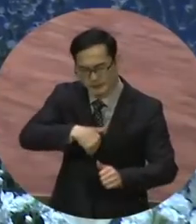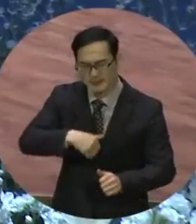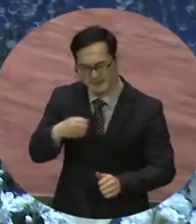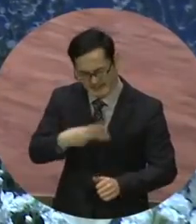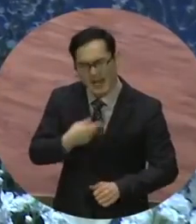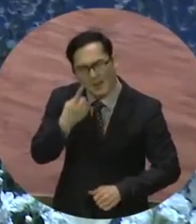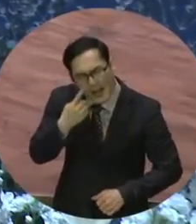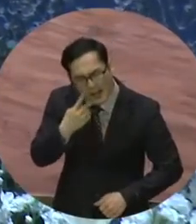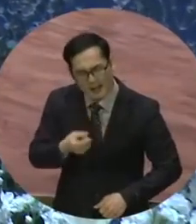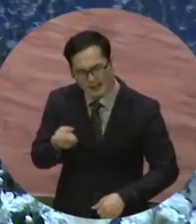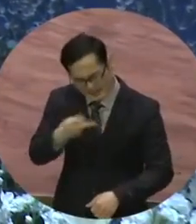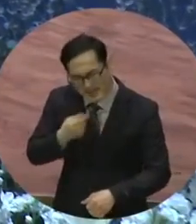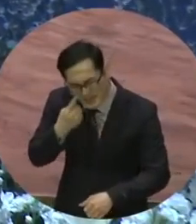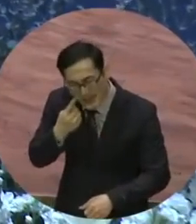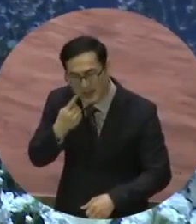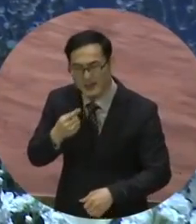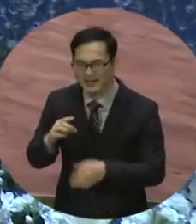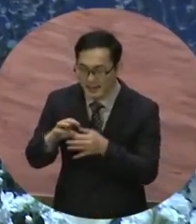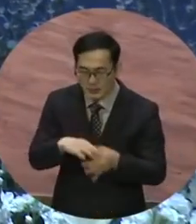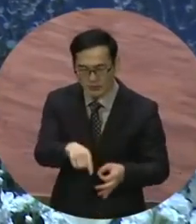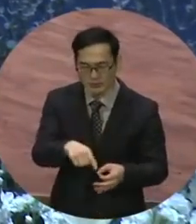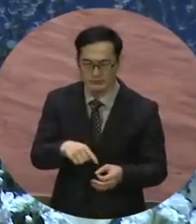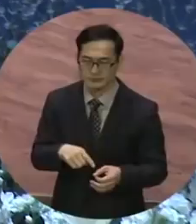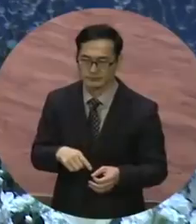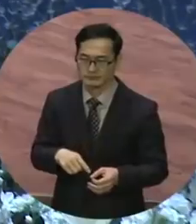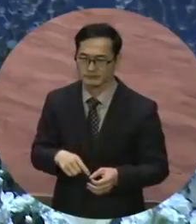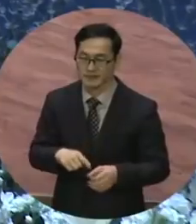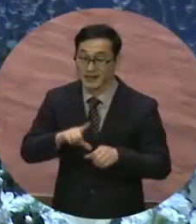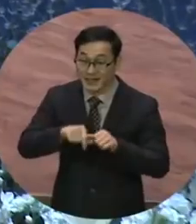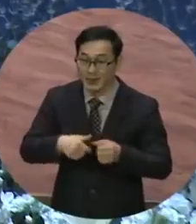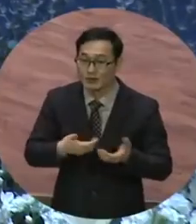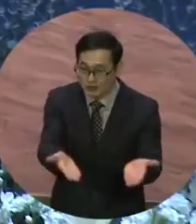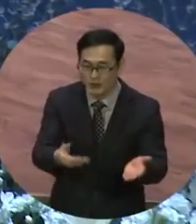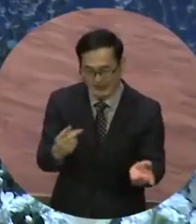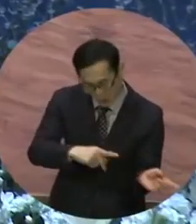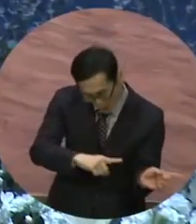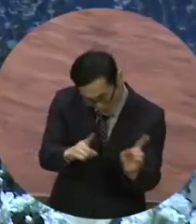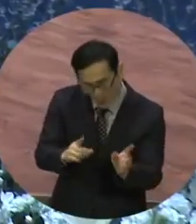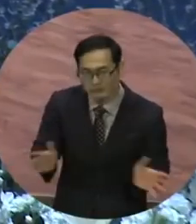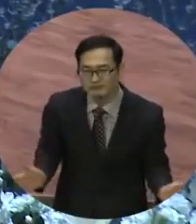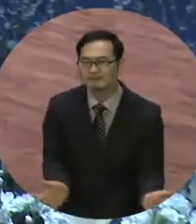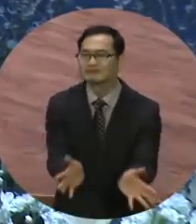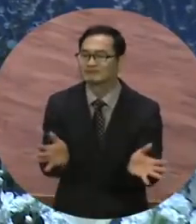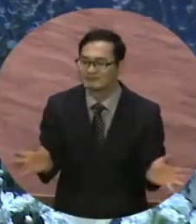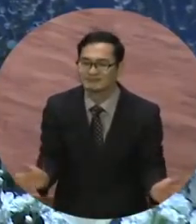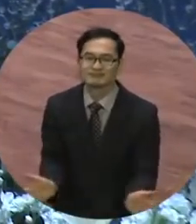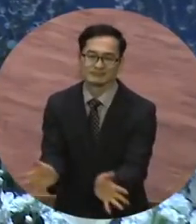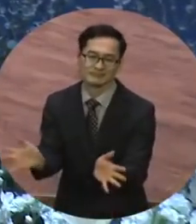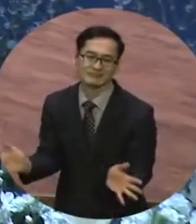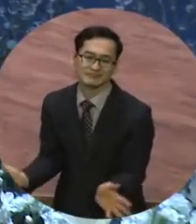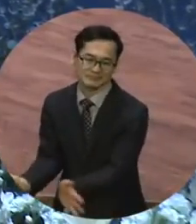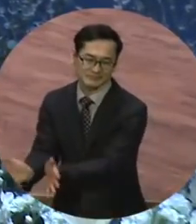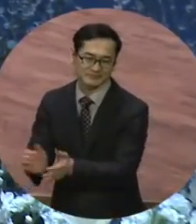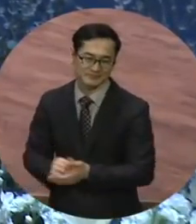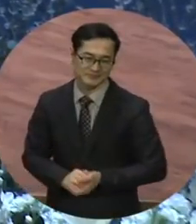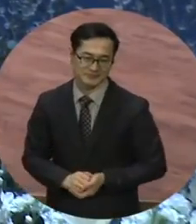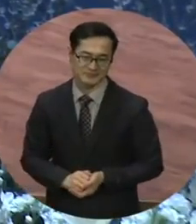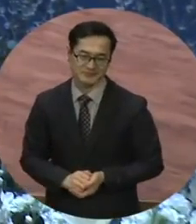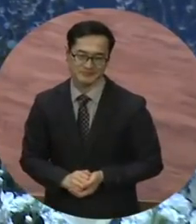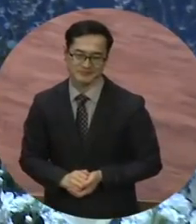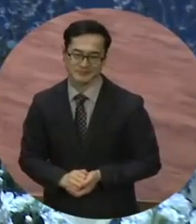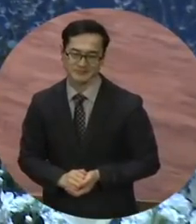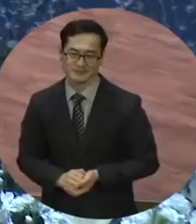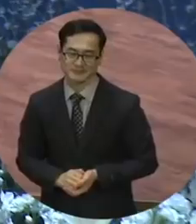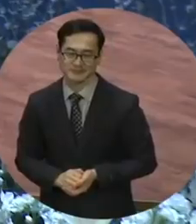하나님께서는 계속해서 회복의 기회를 주시는 하나님이시다. 오늘 본문에서도요,